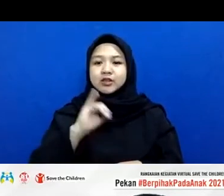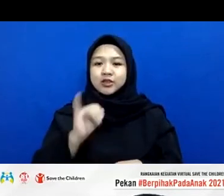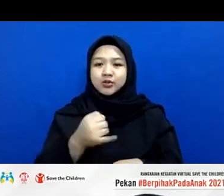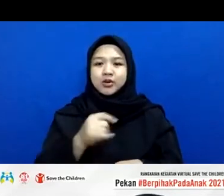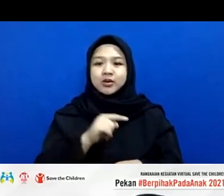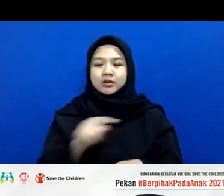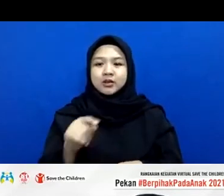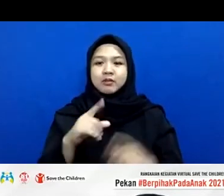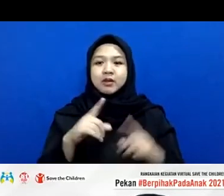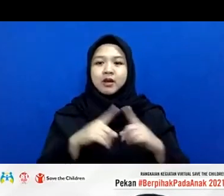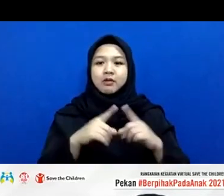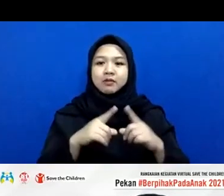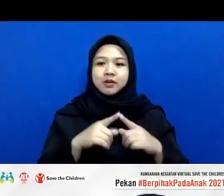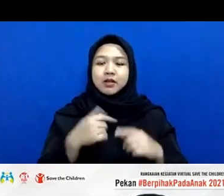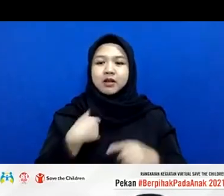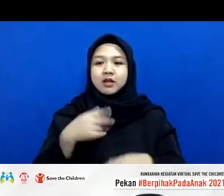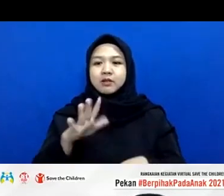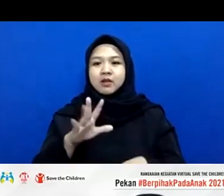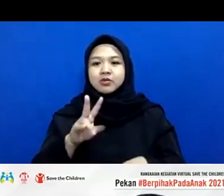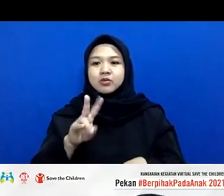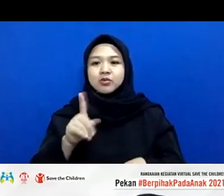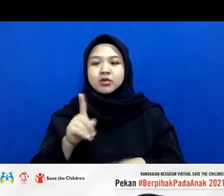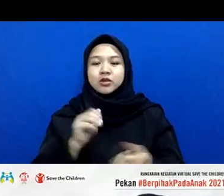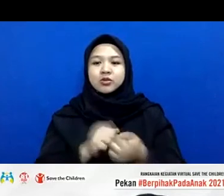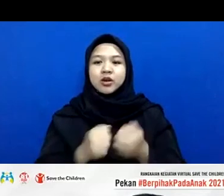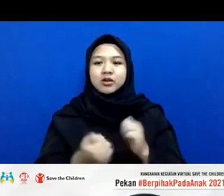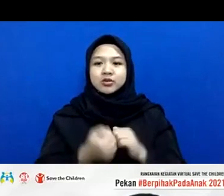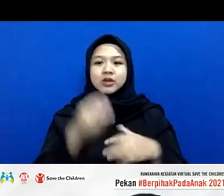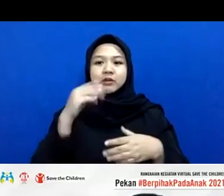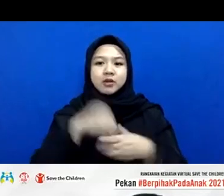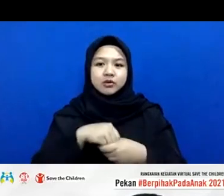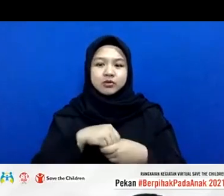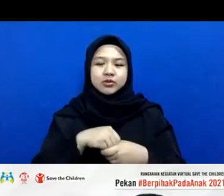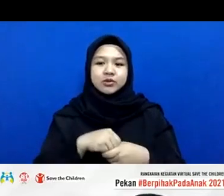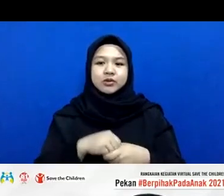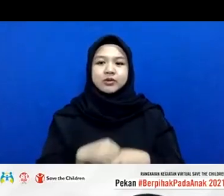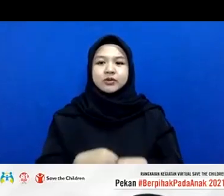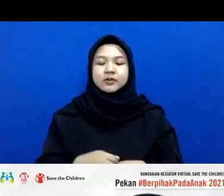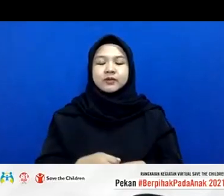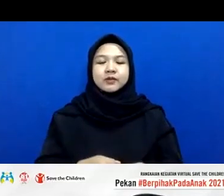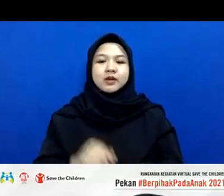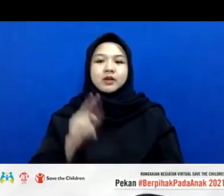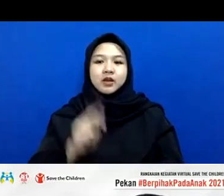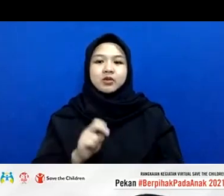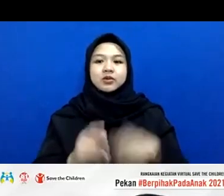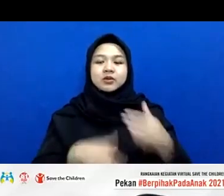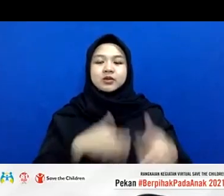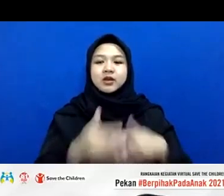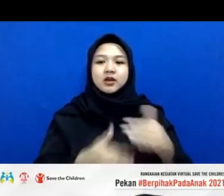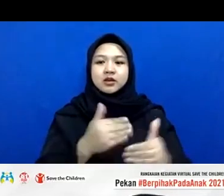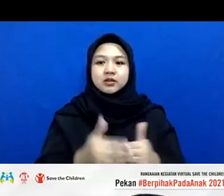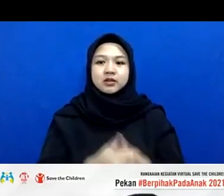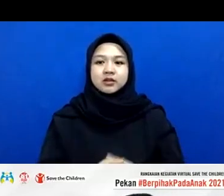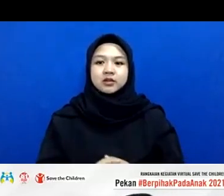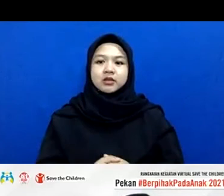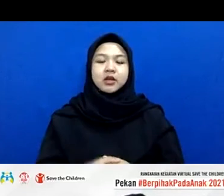bulan April itu ada 521 kasus yang masuk untuk harus ditangani. Yang harus ditangani